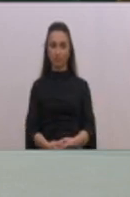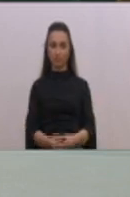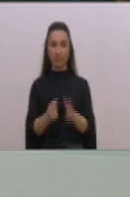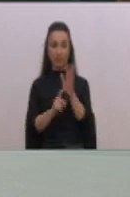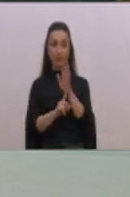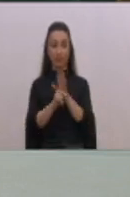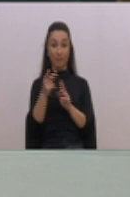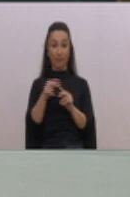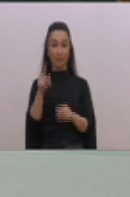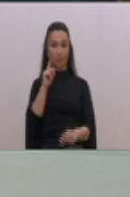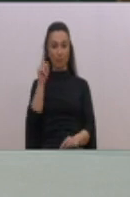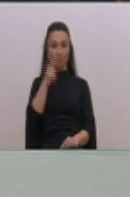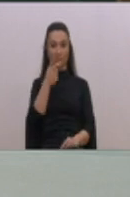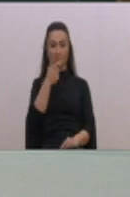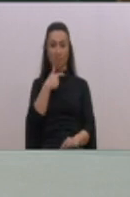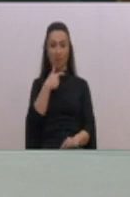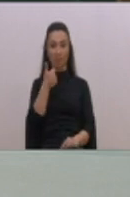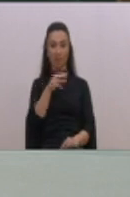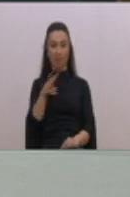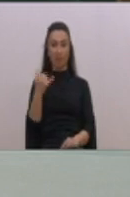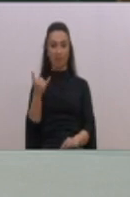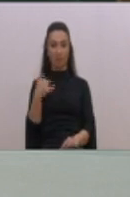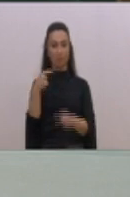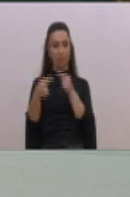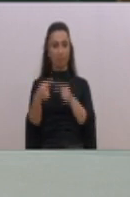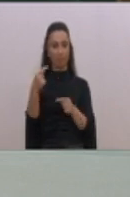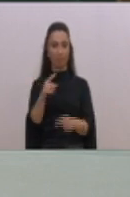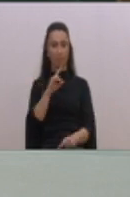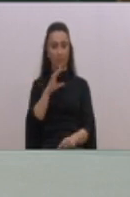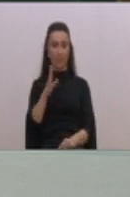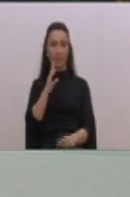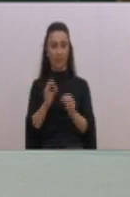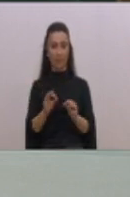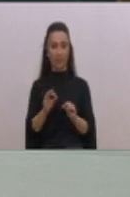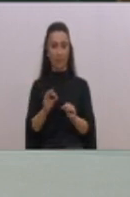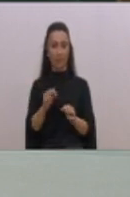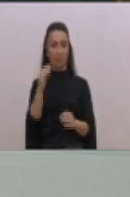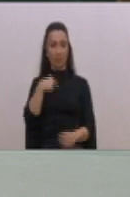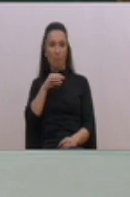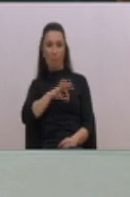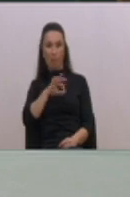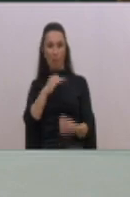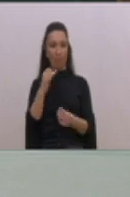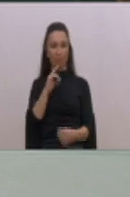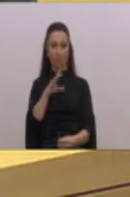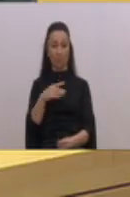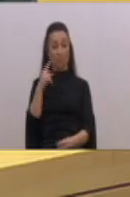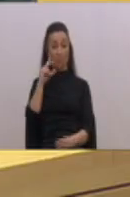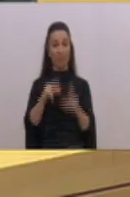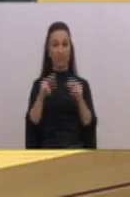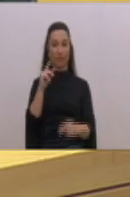დავიწყებ იქიდან, რომ ბატონ პრემიერო, მე დღეს არ ვაპირებ თქვენთან პოლემიკაში შემოსვლას, ნამდვილად არც ნიშნის მოგები საუბარს ვაპირებ. იმიტომ რომ თვლი